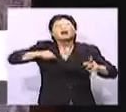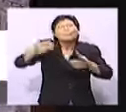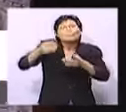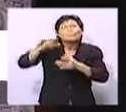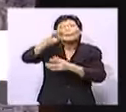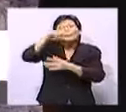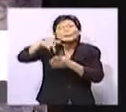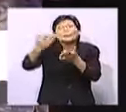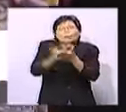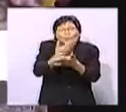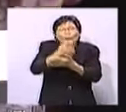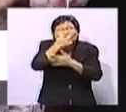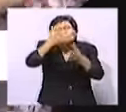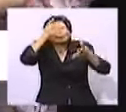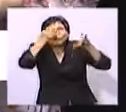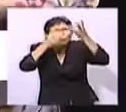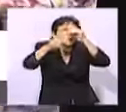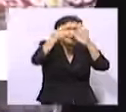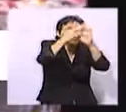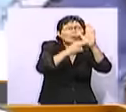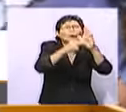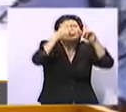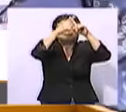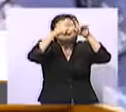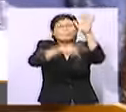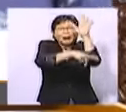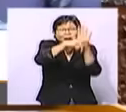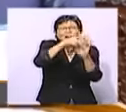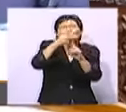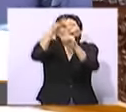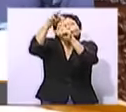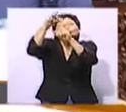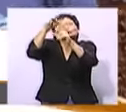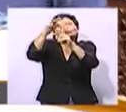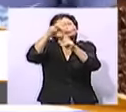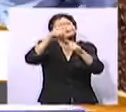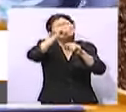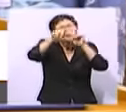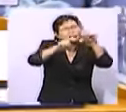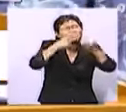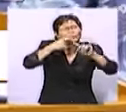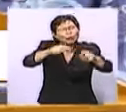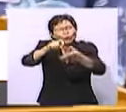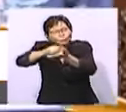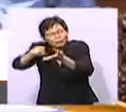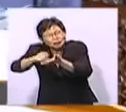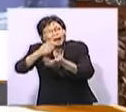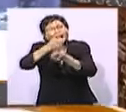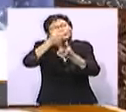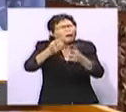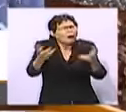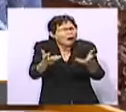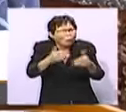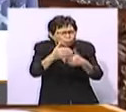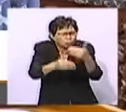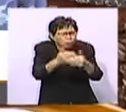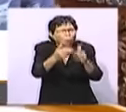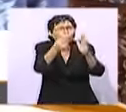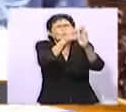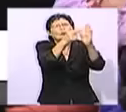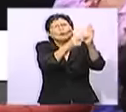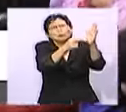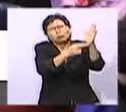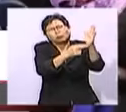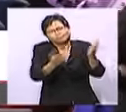baharu bagi memahami peraturan Dewan Rakyat khususnya seperti sesi pertanyaan jawab lisan dan bagaimana proses rang